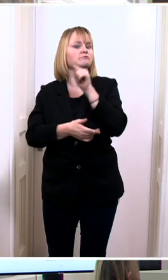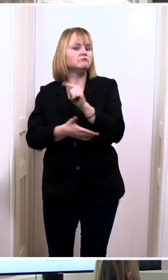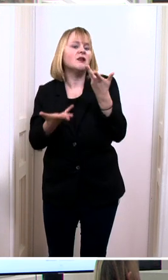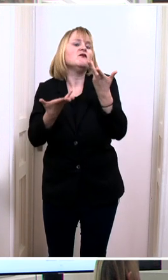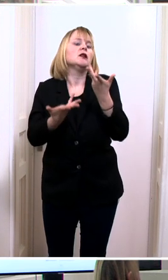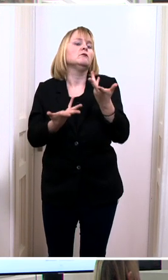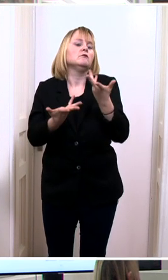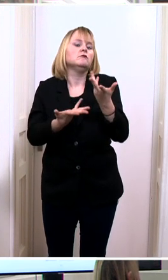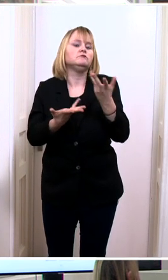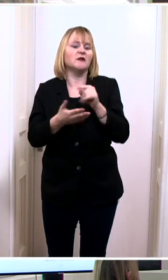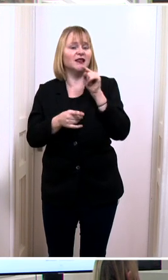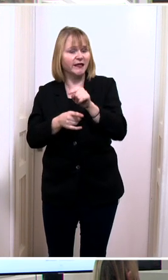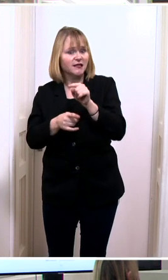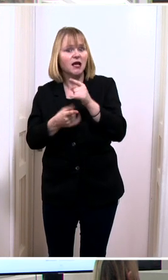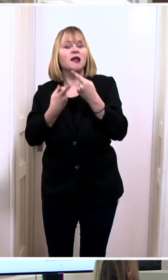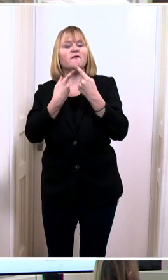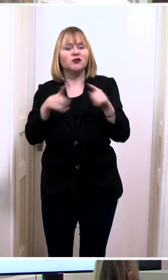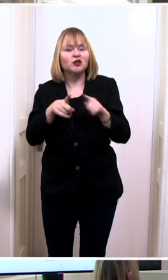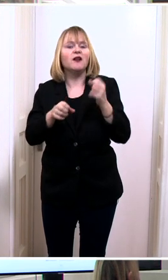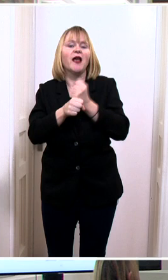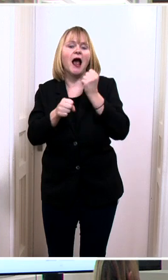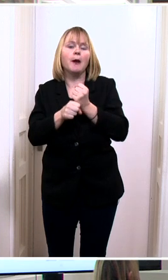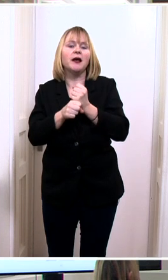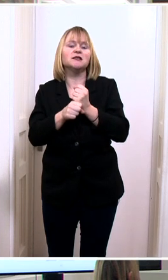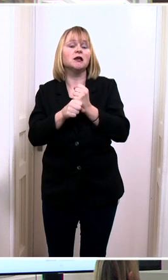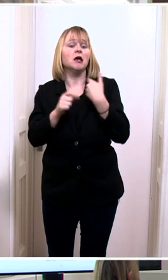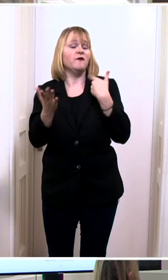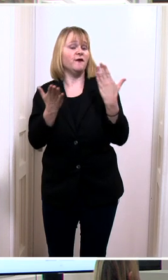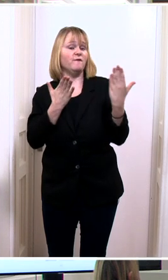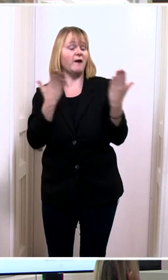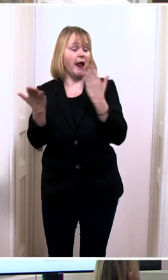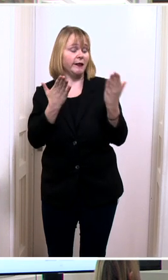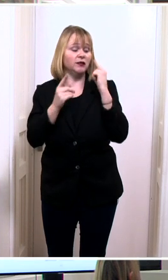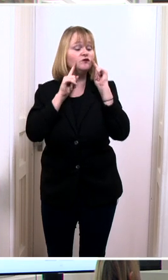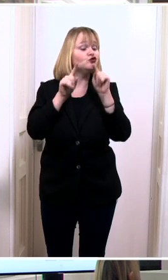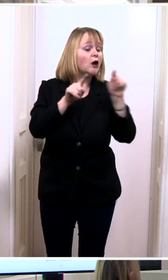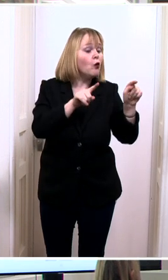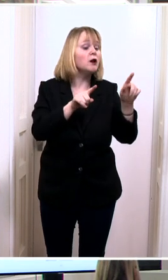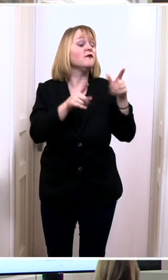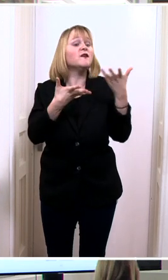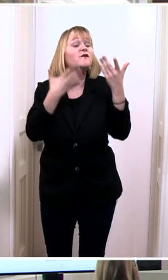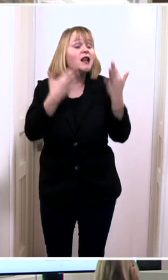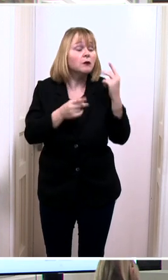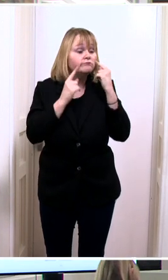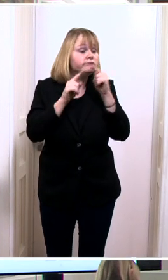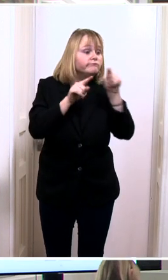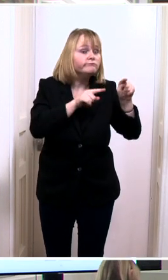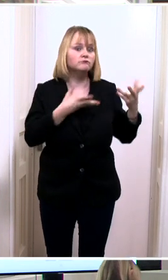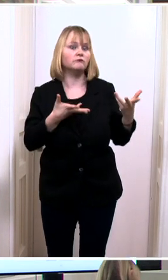grundsätzlich diese verschiedenen Arbeitsverhältnisse so weit möglich berücksichtigen. Es ist aber so, dass wir